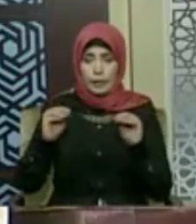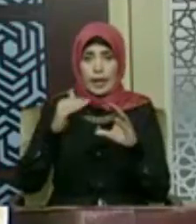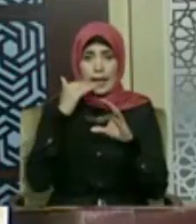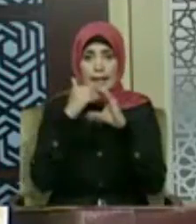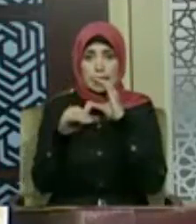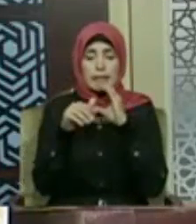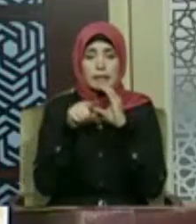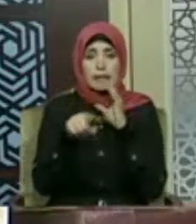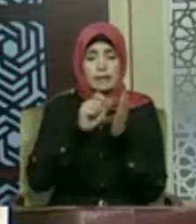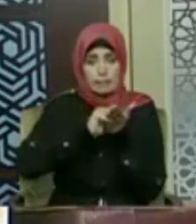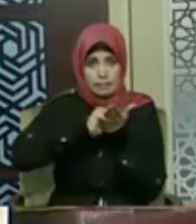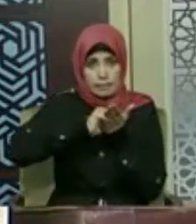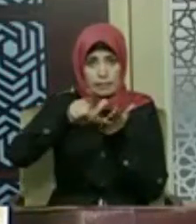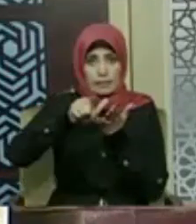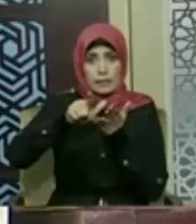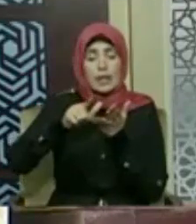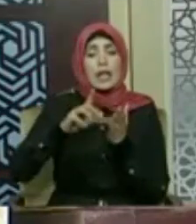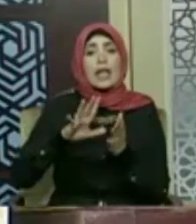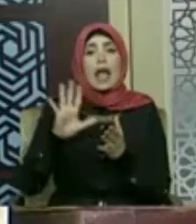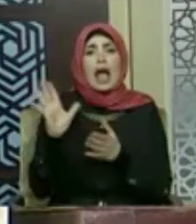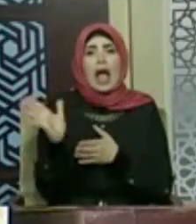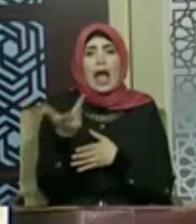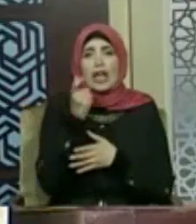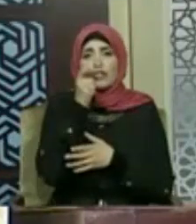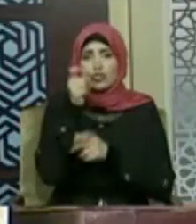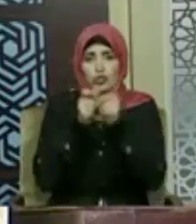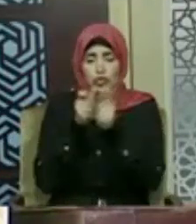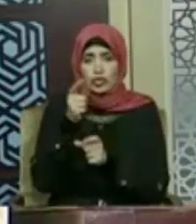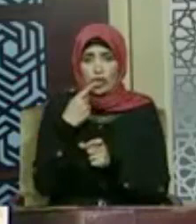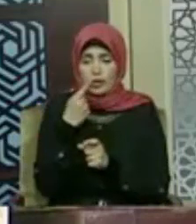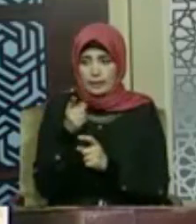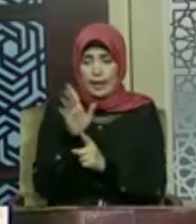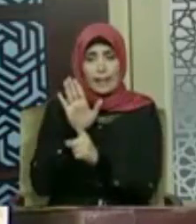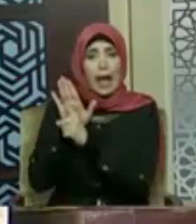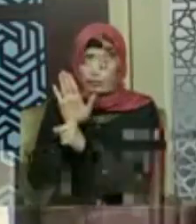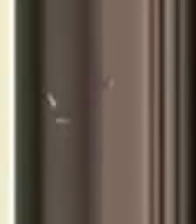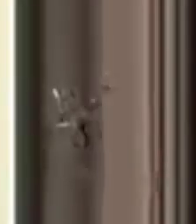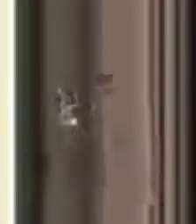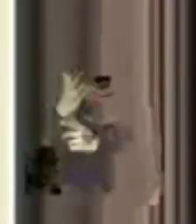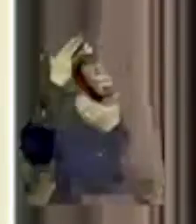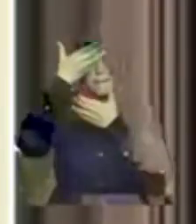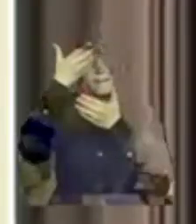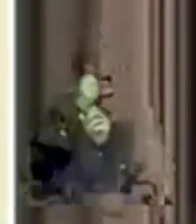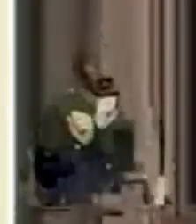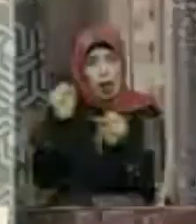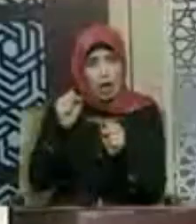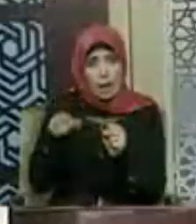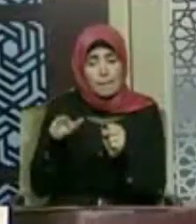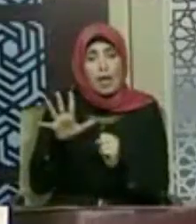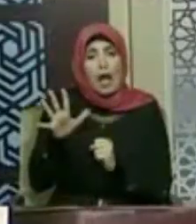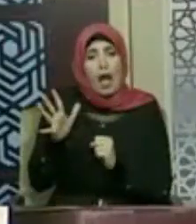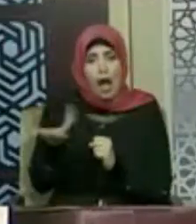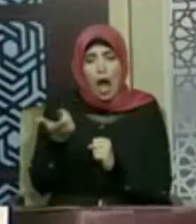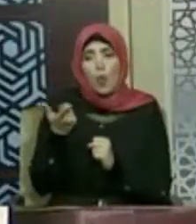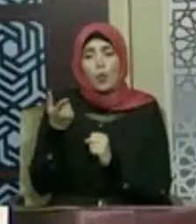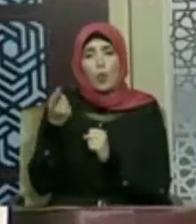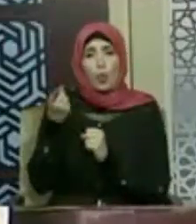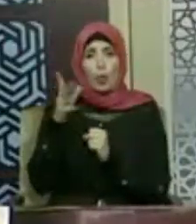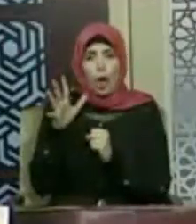لأي ممن يدعمون الإرهاب أو يقومون بدعمه أو